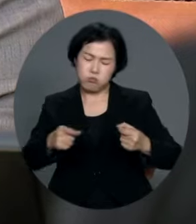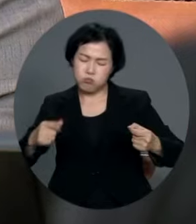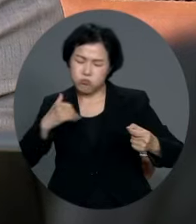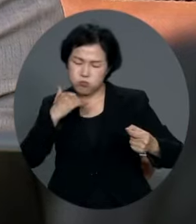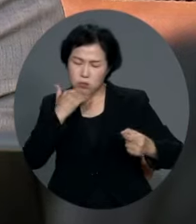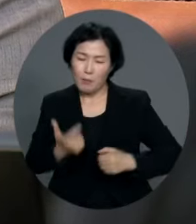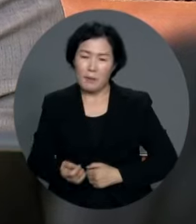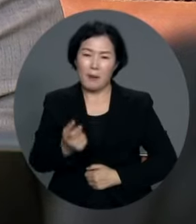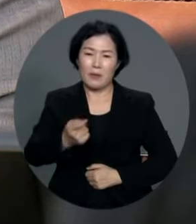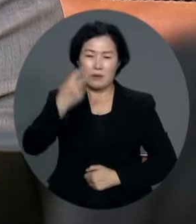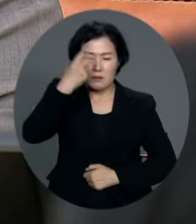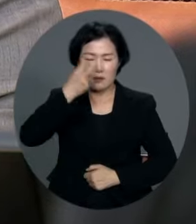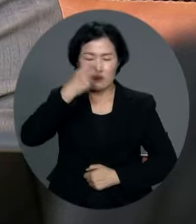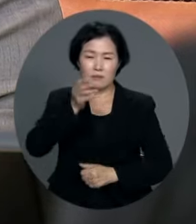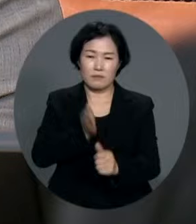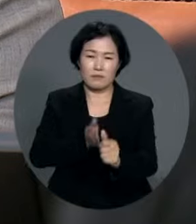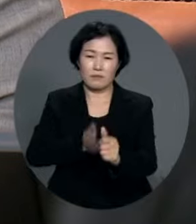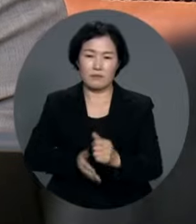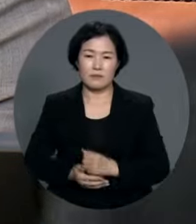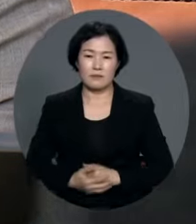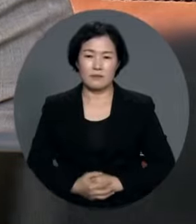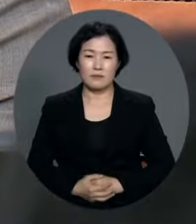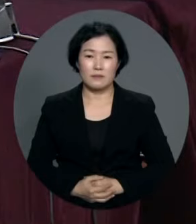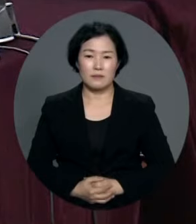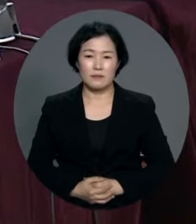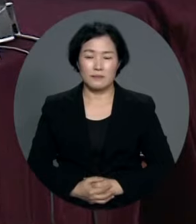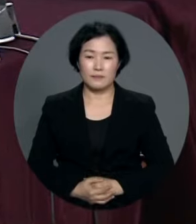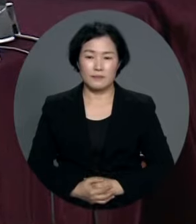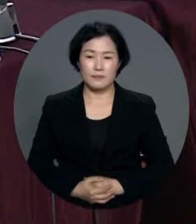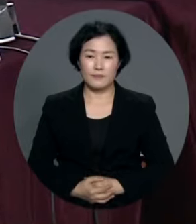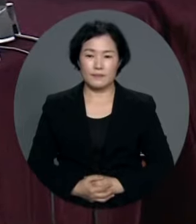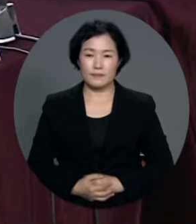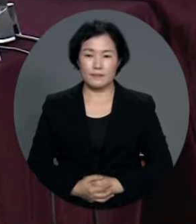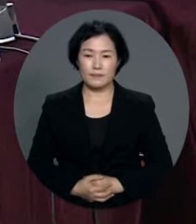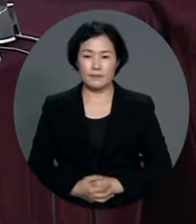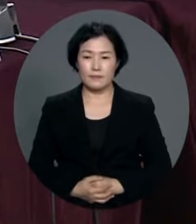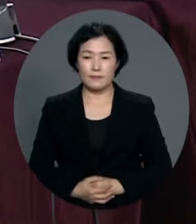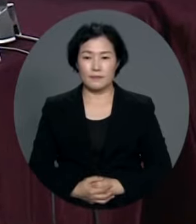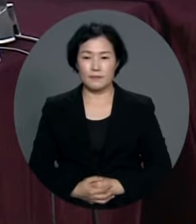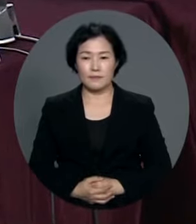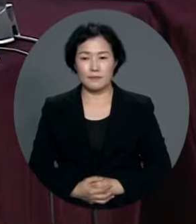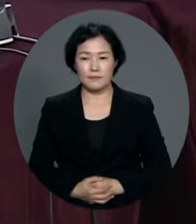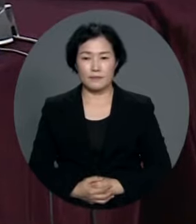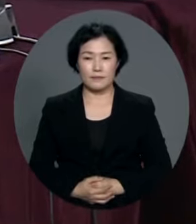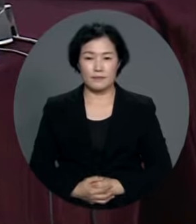빠른 심리와 재판을 당부하기도 했습니다. MBC 뉴스 조재한입니다.